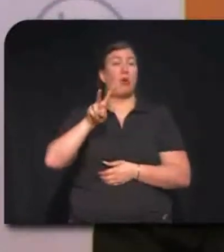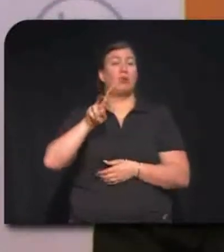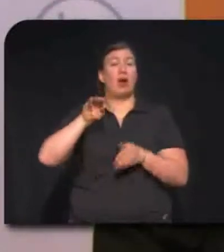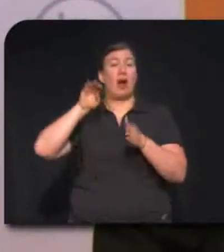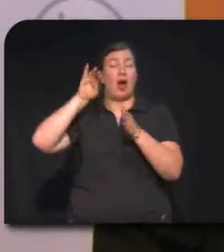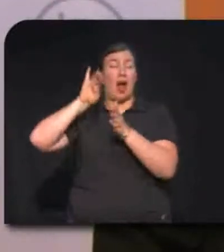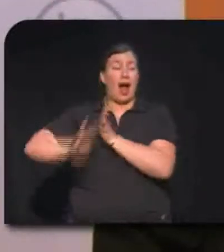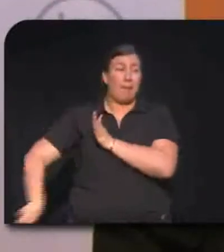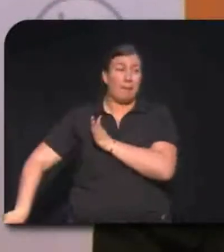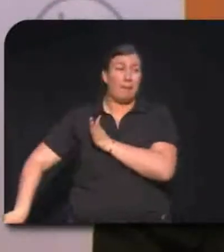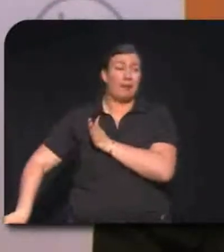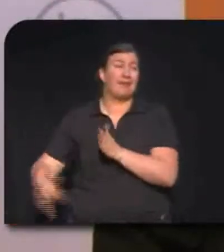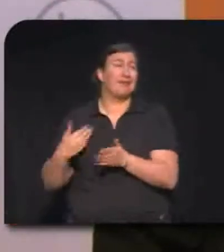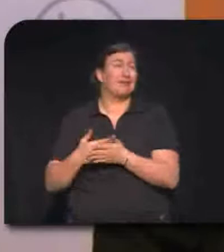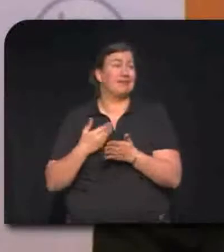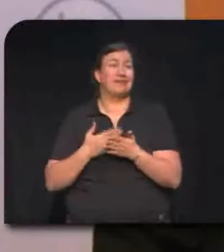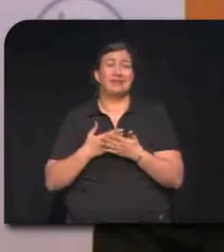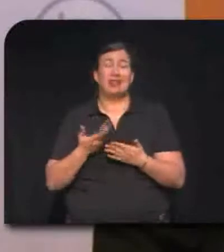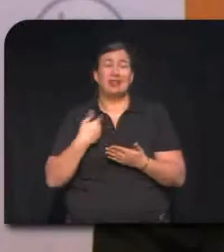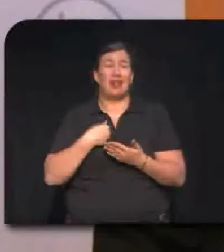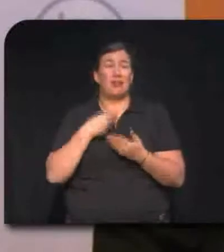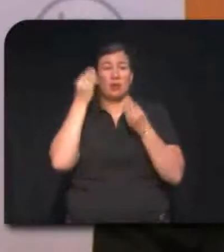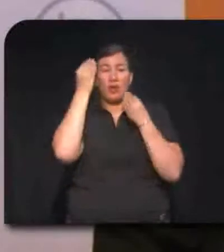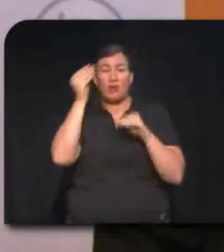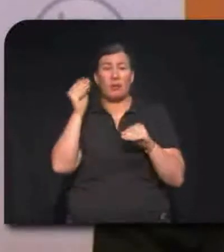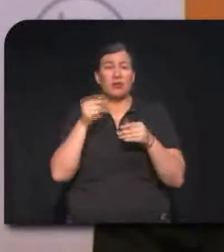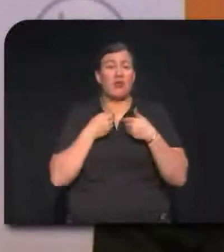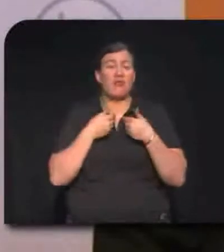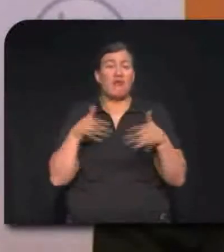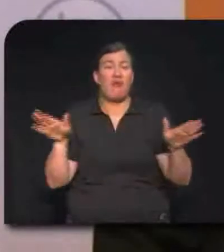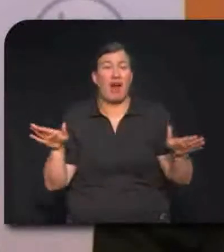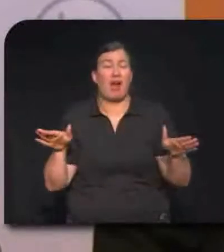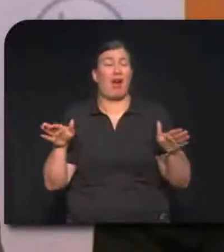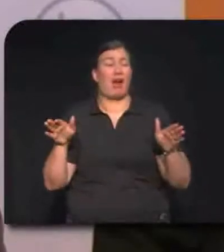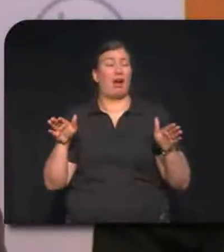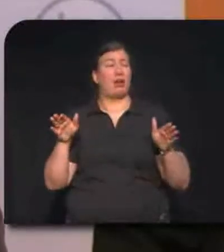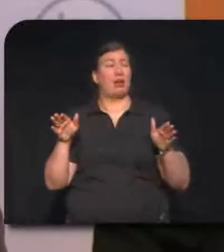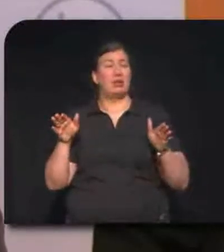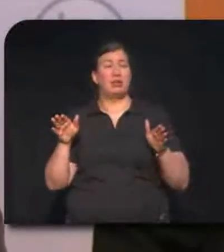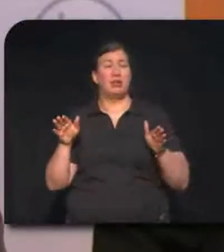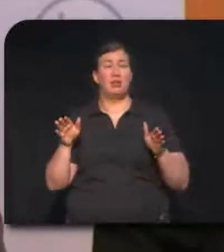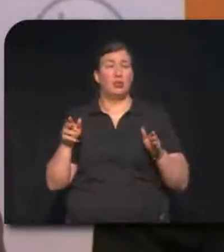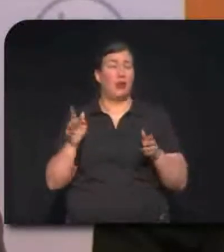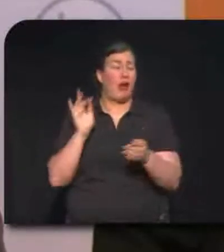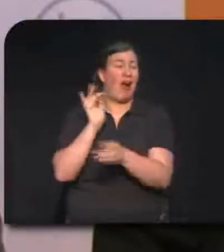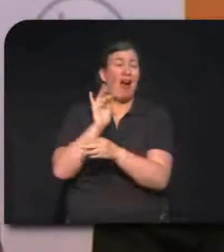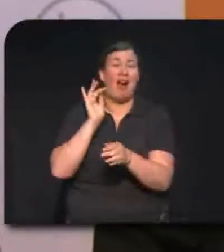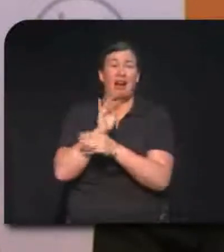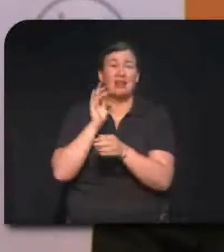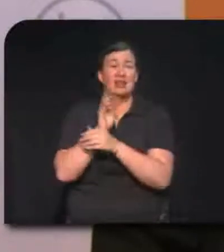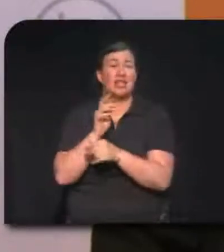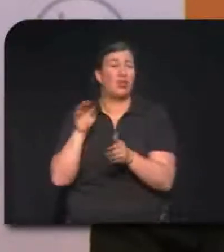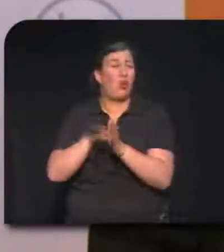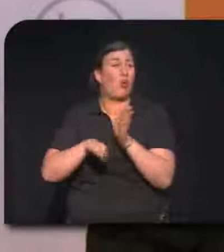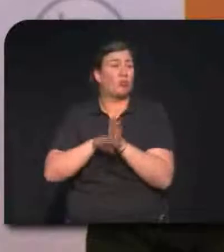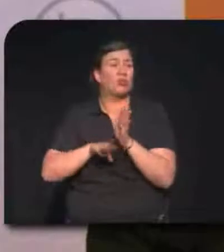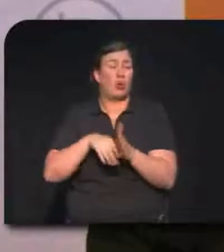keine Aussagen zum Informationsfreiheit Wirtschaftspolitik oder antikorruption im Wahlkampf